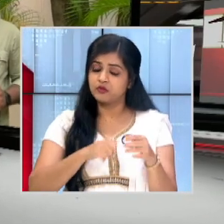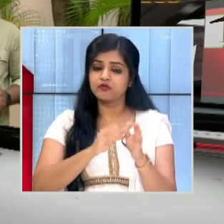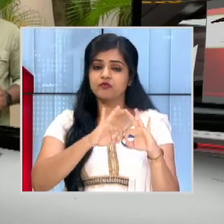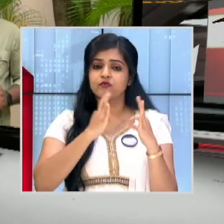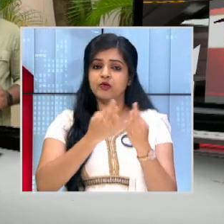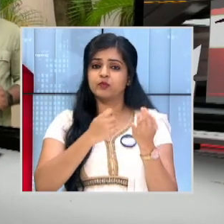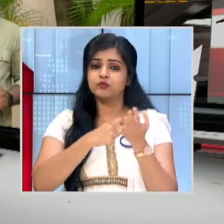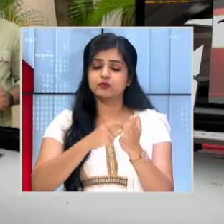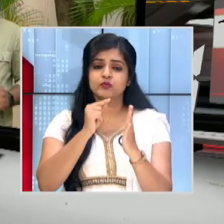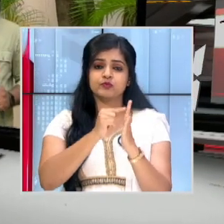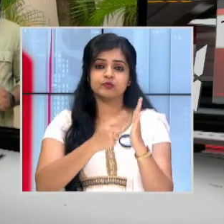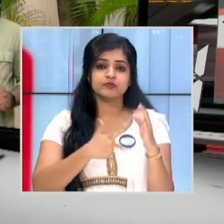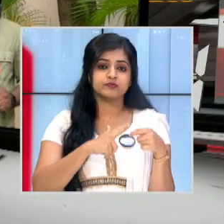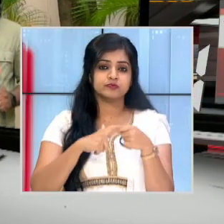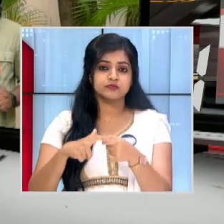കുടുംബത്തിന്റെ ആവശ്യം?